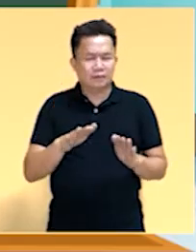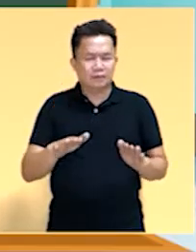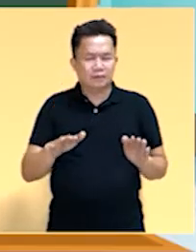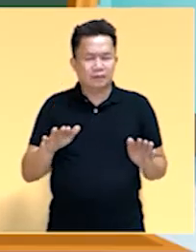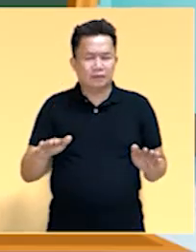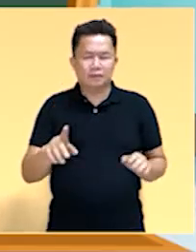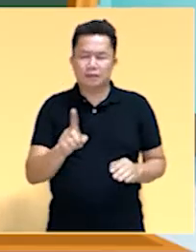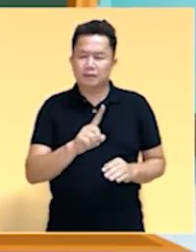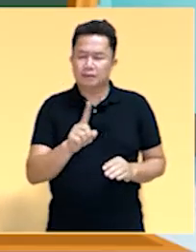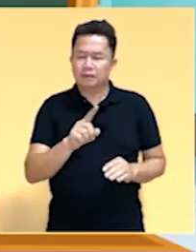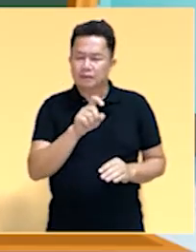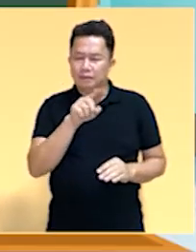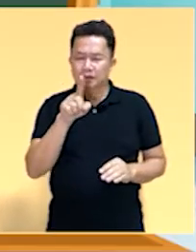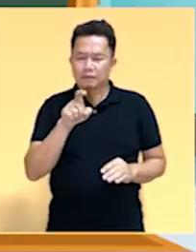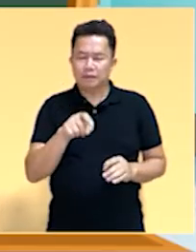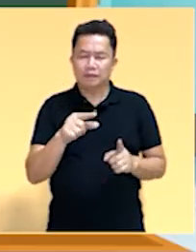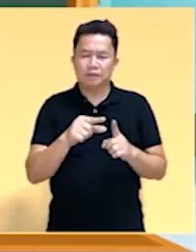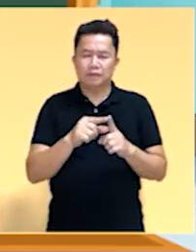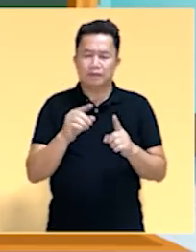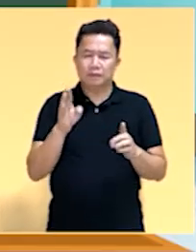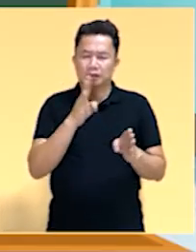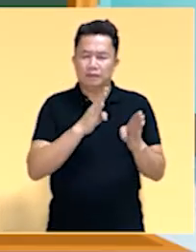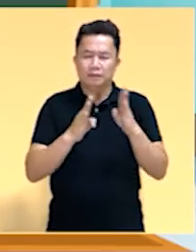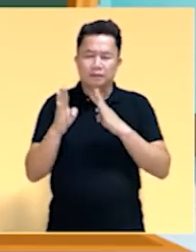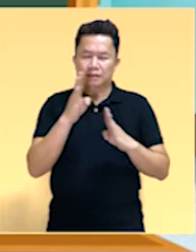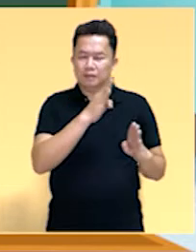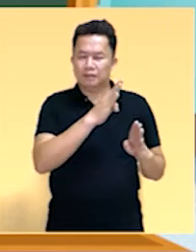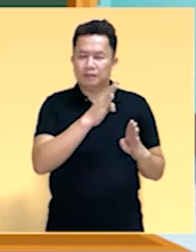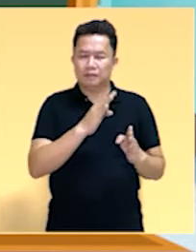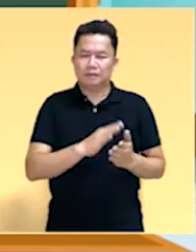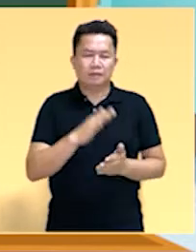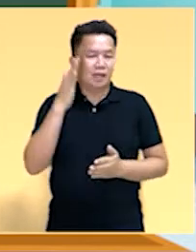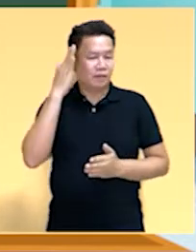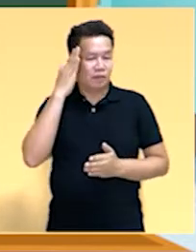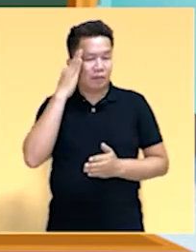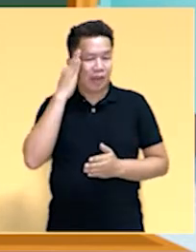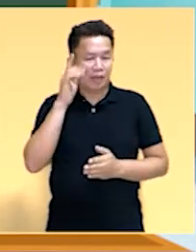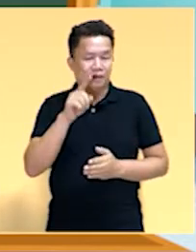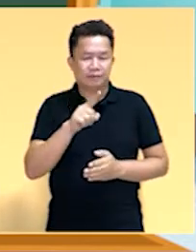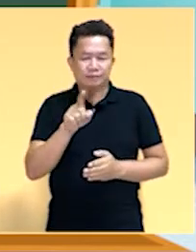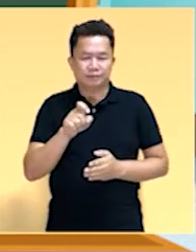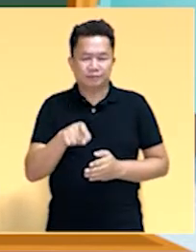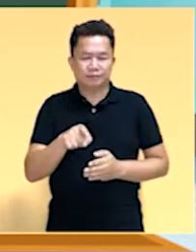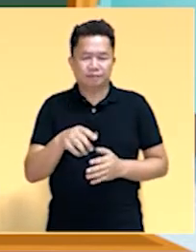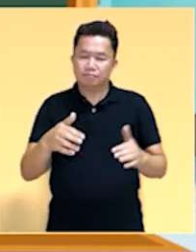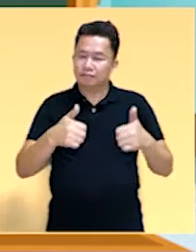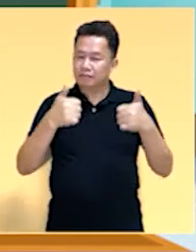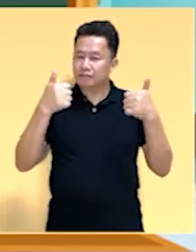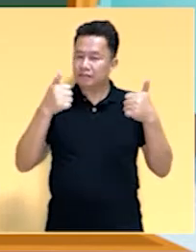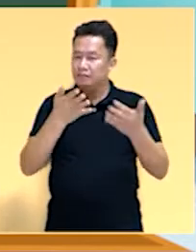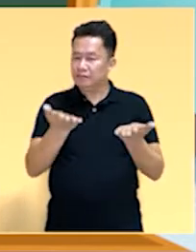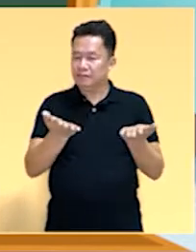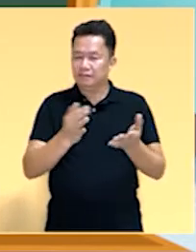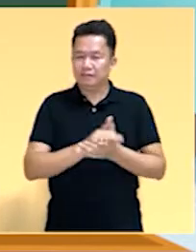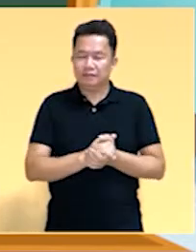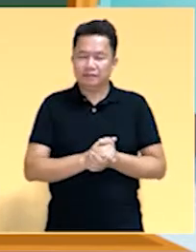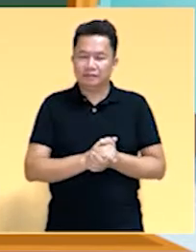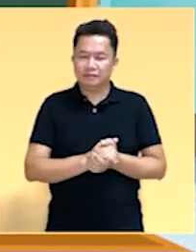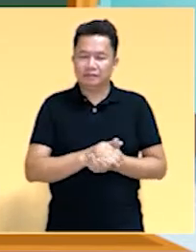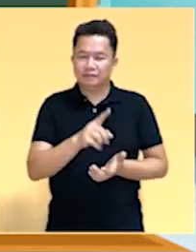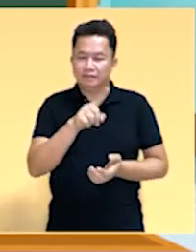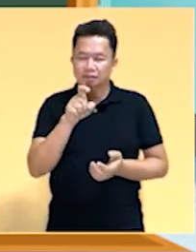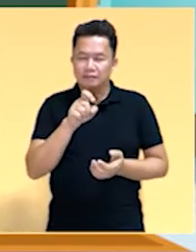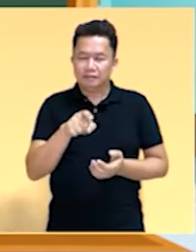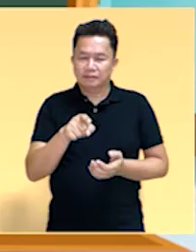ano ang tinatanong sa word problem? Alam nyo ba? Thumbs up sa inyo! Ang